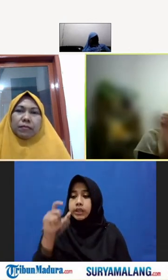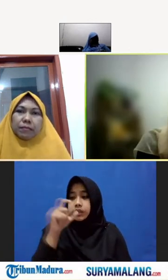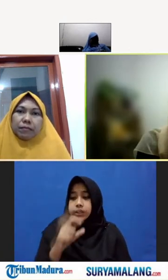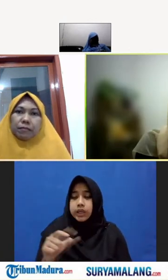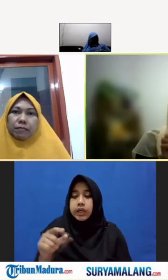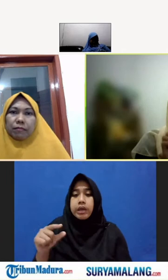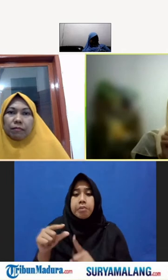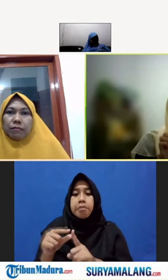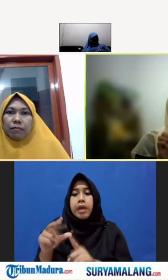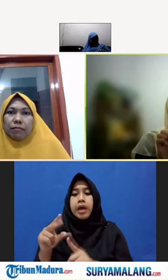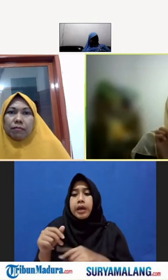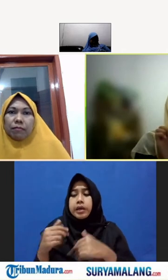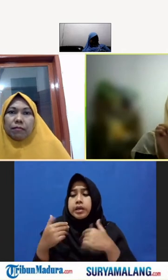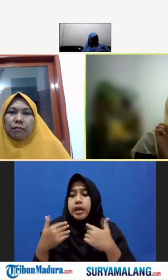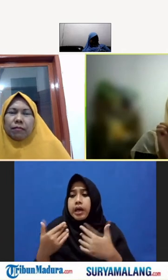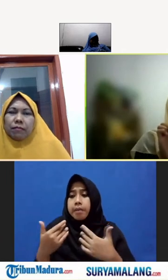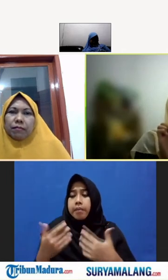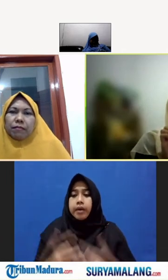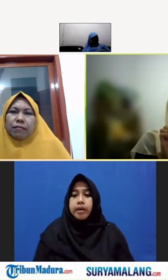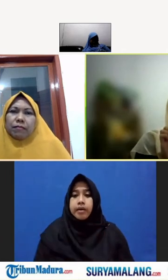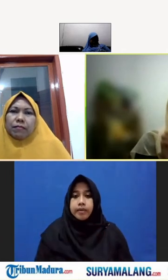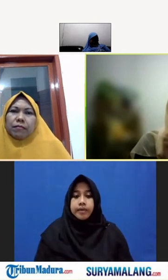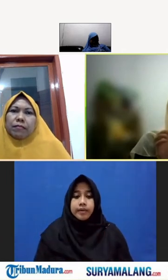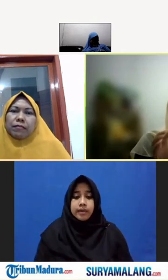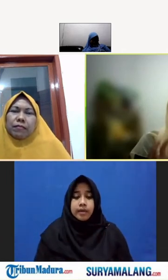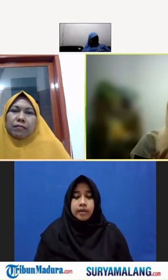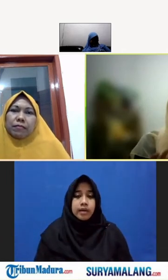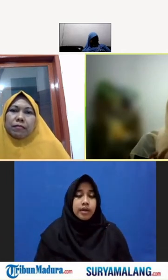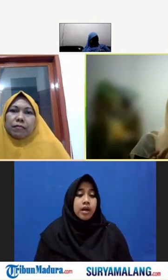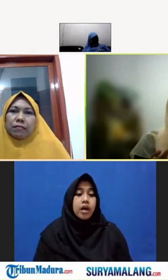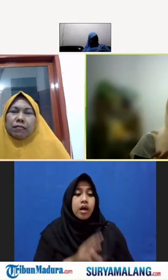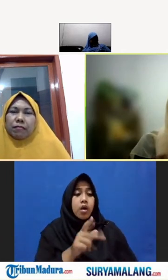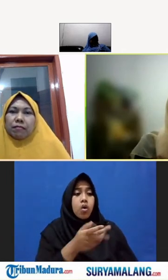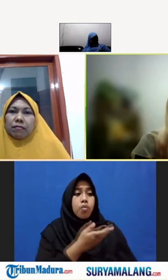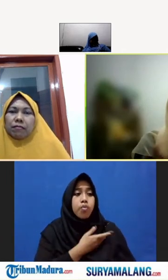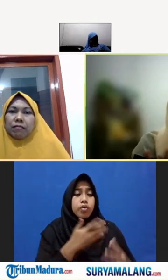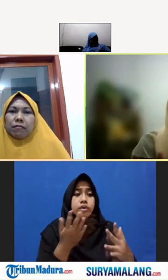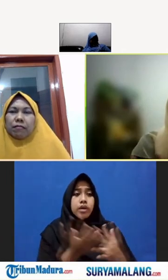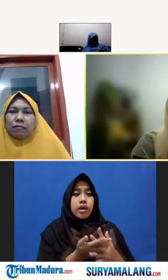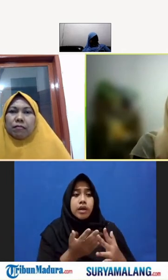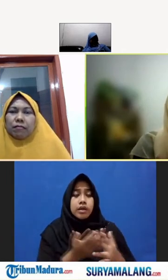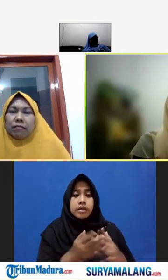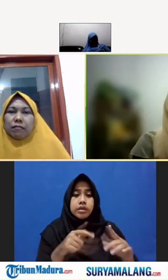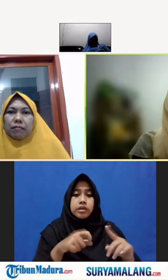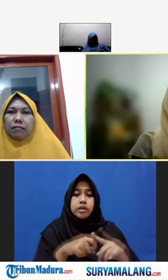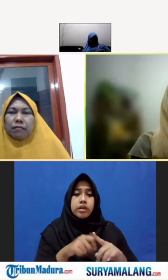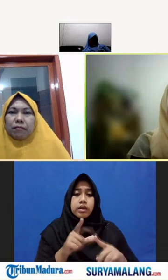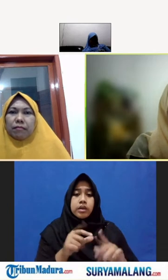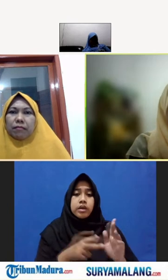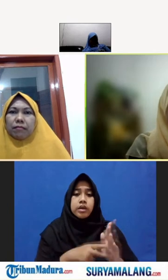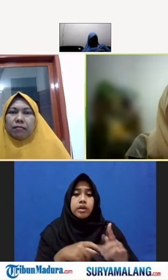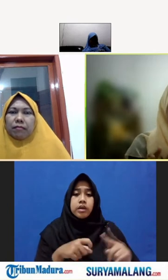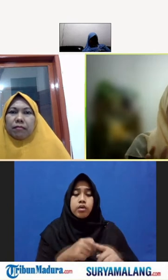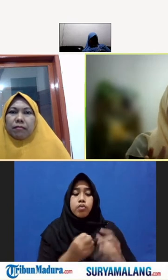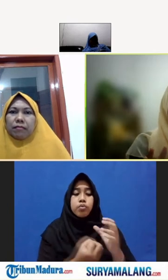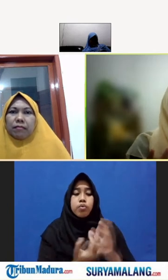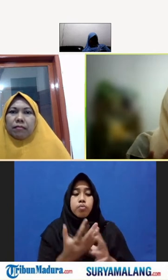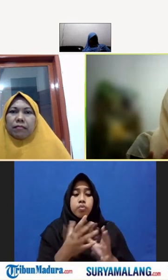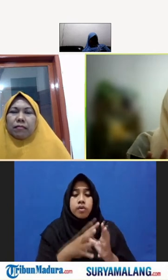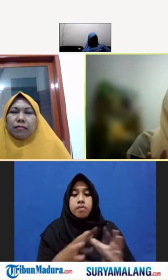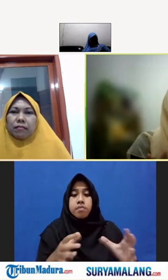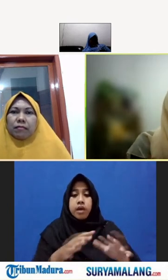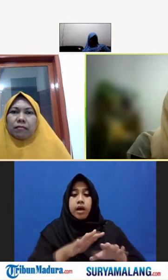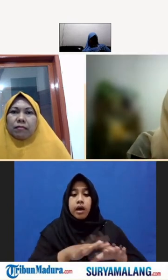apa saja ya. Kalau punya akses untuk ke klinik tumbuh kembang anak, ketemu dengan